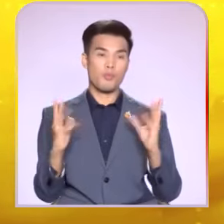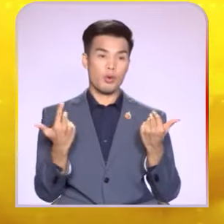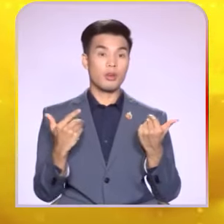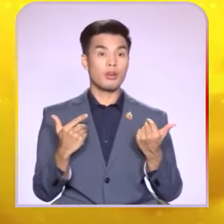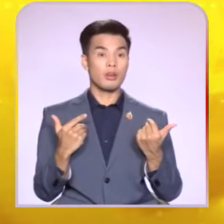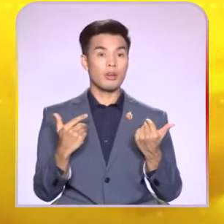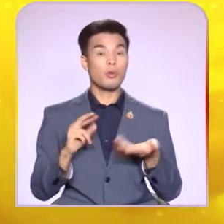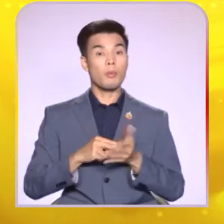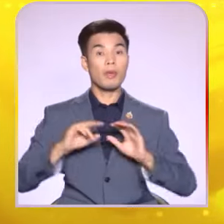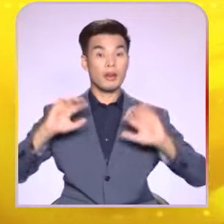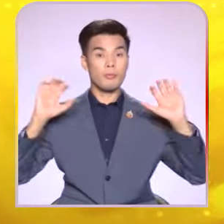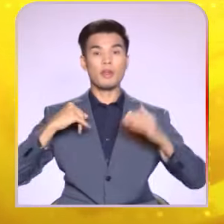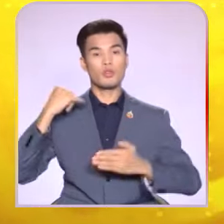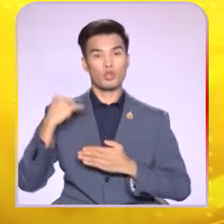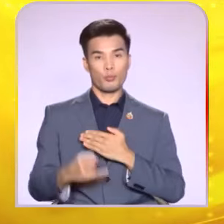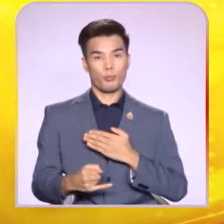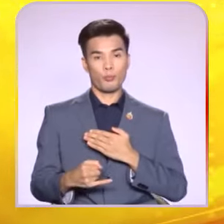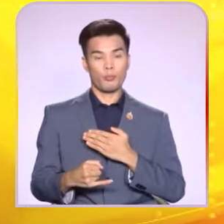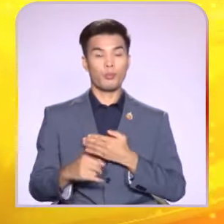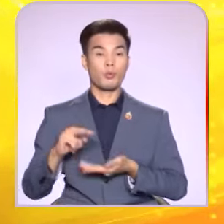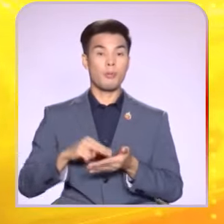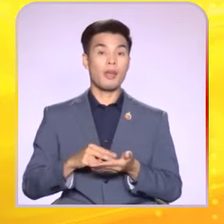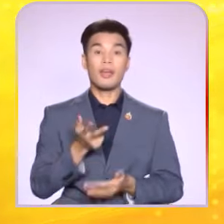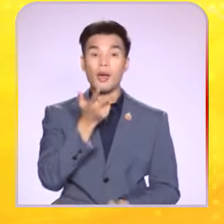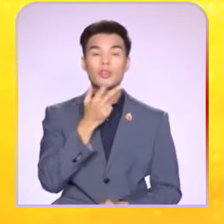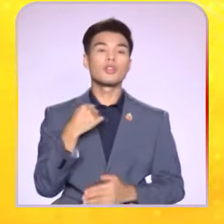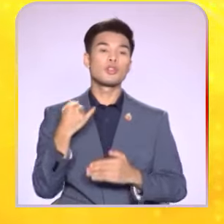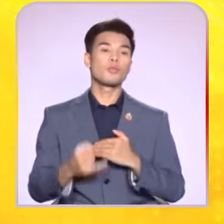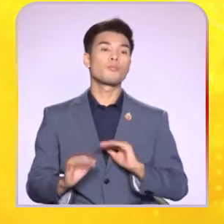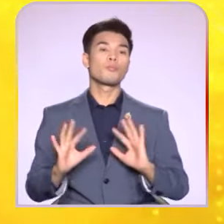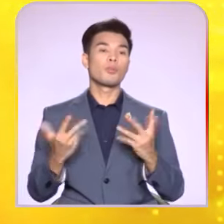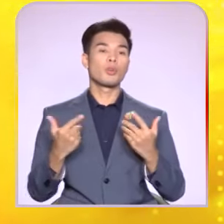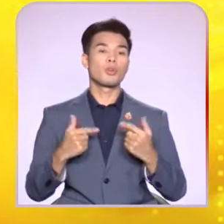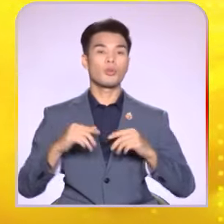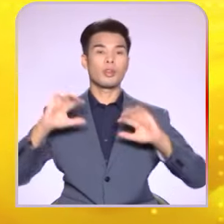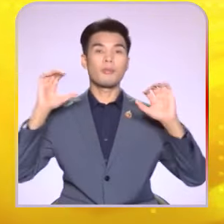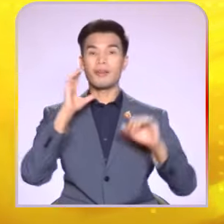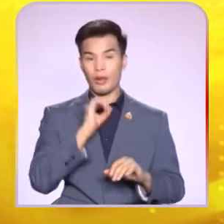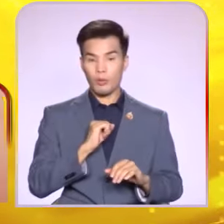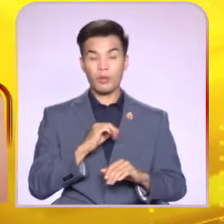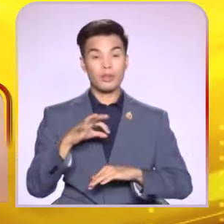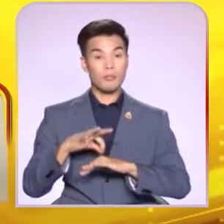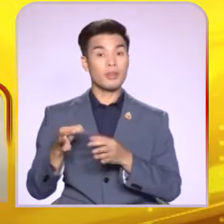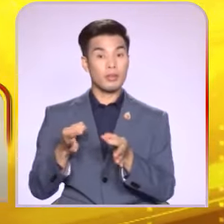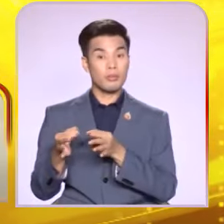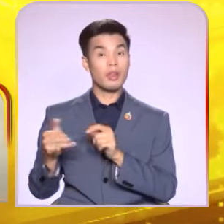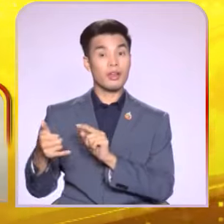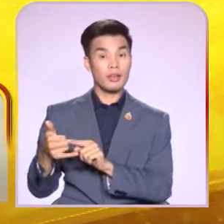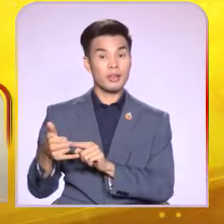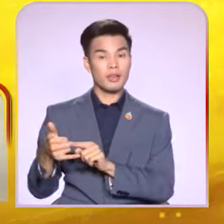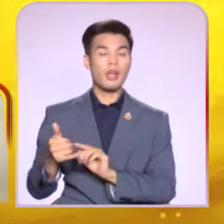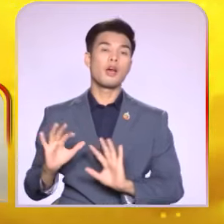จปุ๊บรัฐบาลจบถูกต้องไหมฮะ ก็ เท่ากับว่าคุณอนุทินจบในรัฐบาลชุดนั้น ตำแหน่งที่ปรึกษาของคุณเอกภ